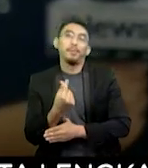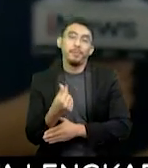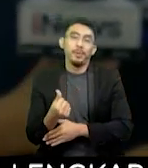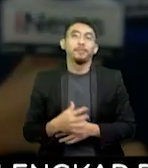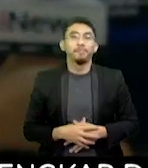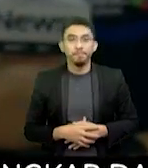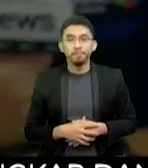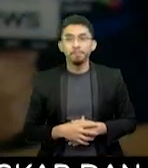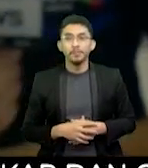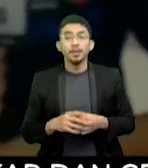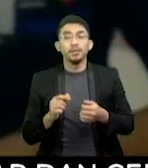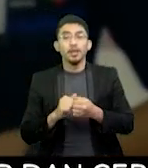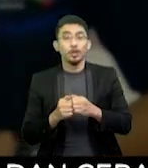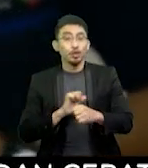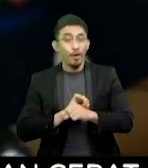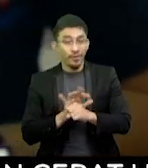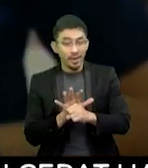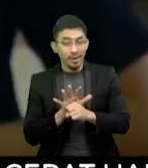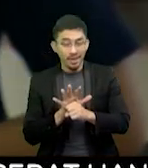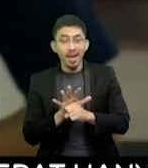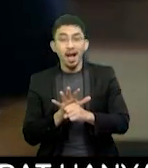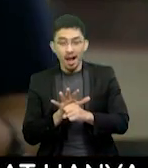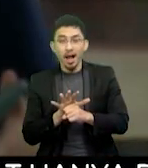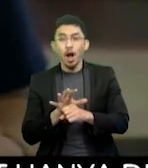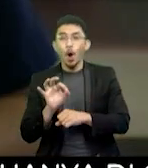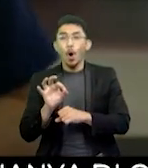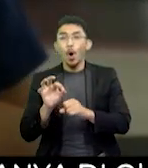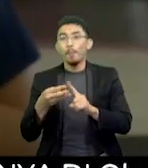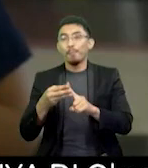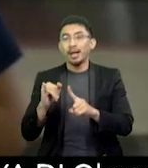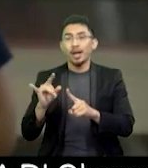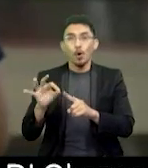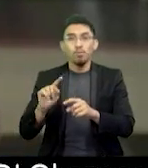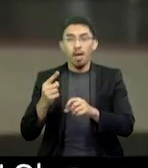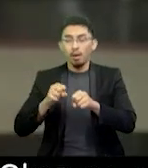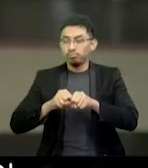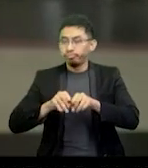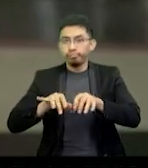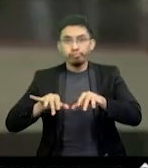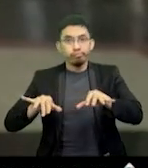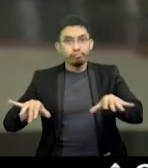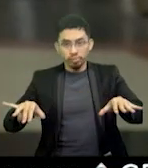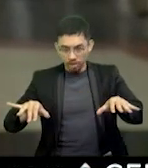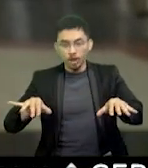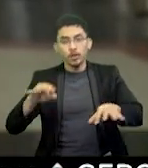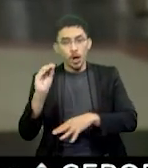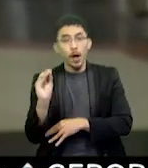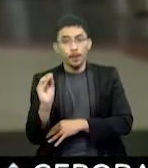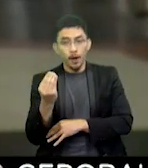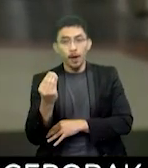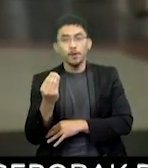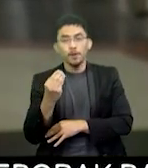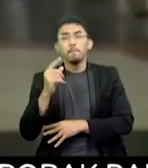Pemirsa, kasus COVID-19 varian Omikron semakin merebak di wilayah DKI Jakarta. Oleh karena itu, pemerintah kembali